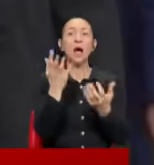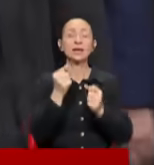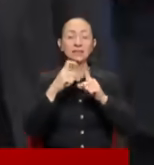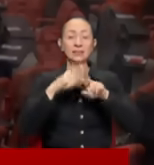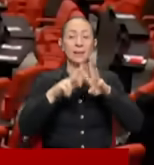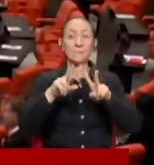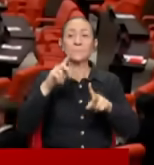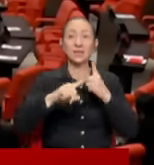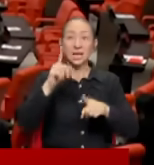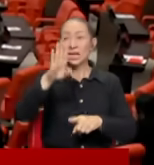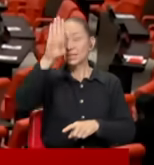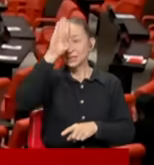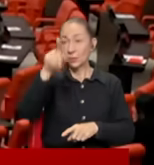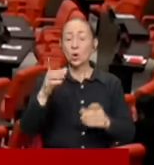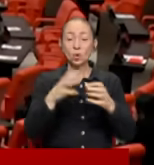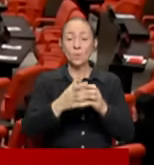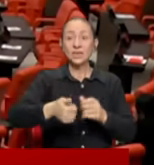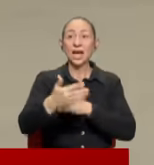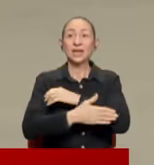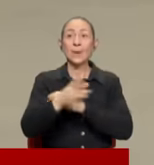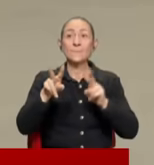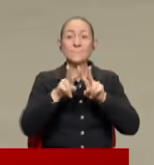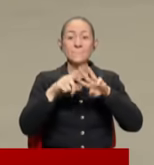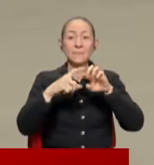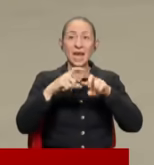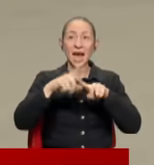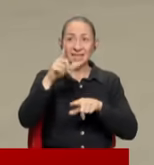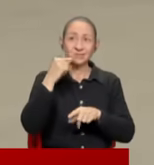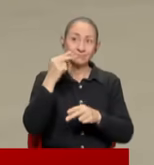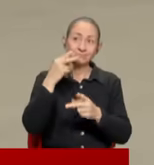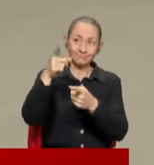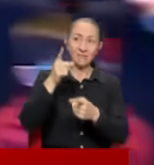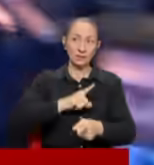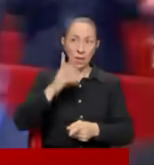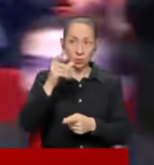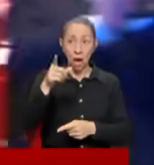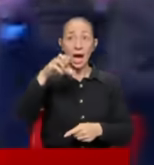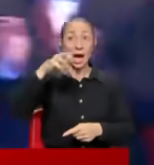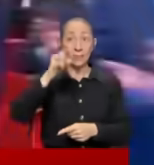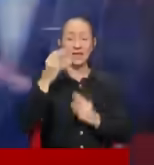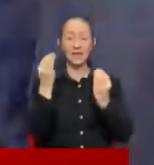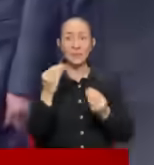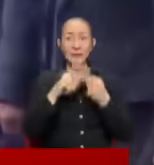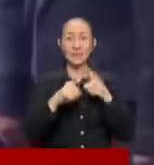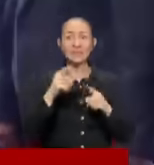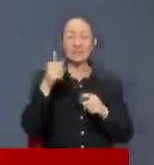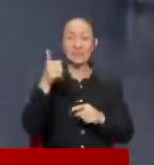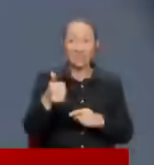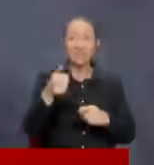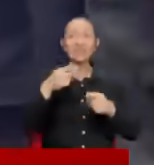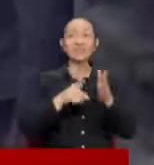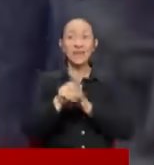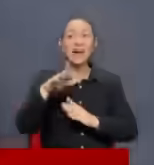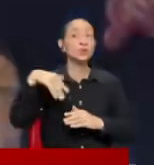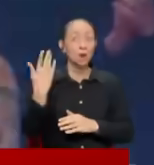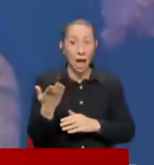DEM Parti İstanbul'a grup başkan vekili Meral Danış Beştaş'ı aday gösterdi. AK Parti, İYİ Parti, Saadet ve Zafer